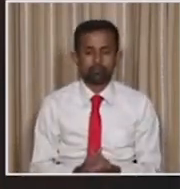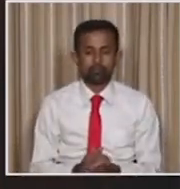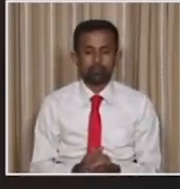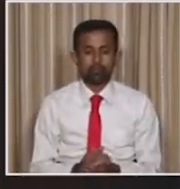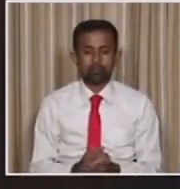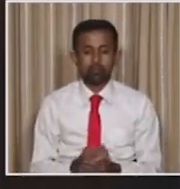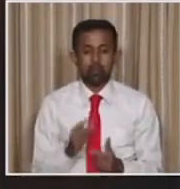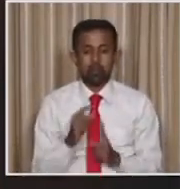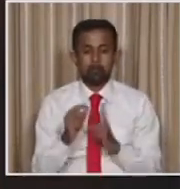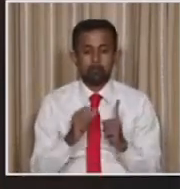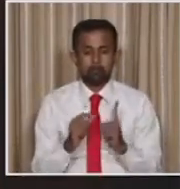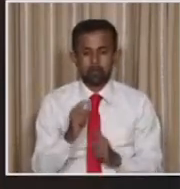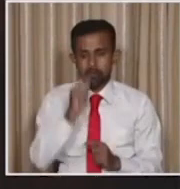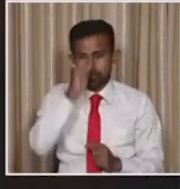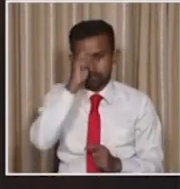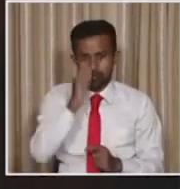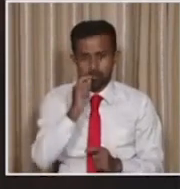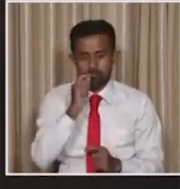මුලාස්නාරූඩ ගරු මන්ත්‍රීතුමනි,